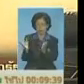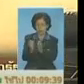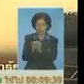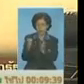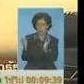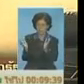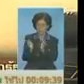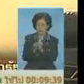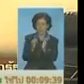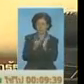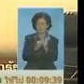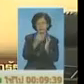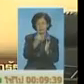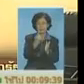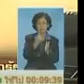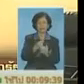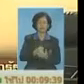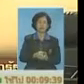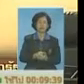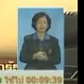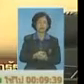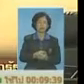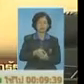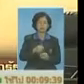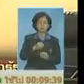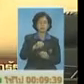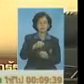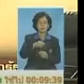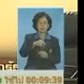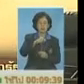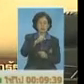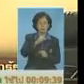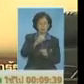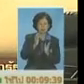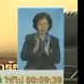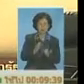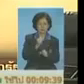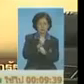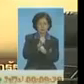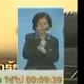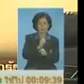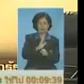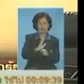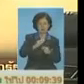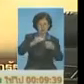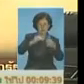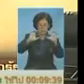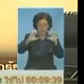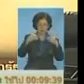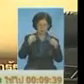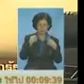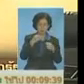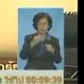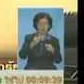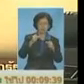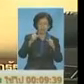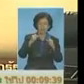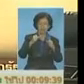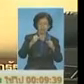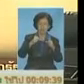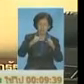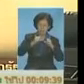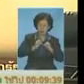าตรา10ร่ำหยัดผิดเกี่ยวกับการเสนอราคาต่อหน่วยงานรัฐเจ้าหน้าที่ในหน่วยงานรัฐผู้ใดซึ่งมีอำนาจหรือหน้าที่ในการอนุมัติการพิจ